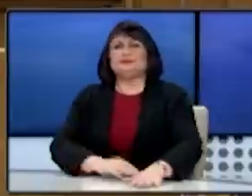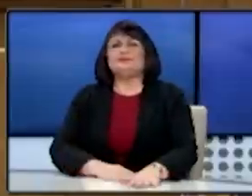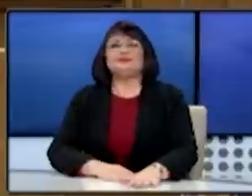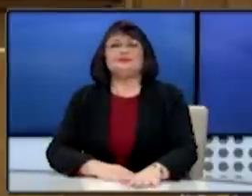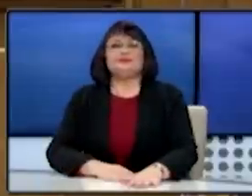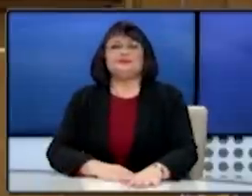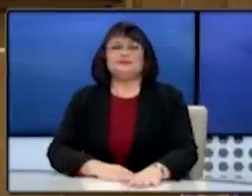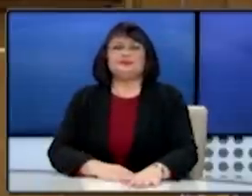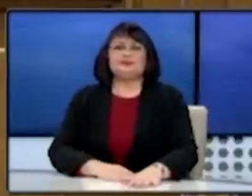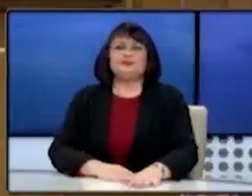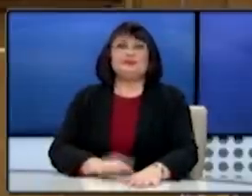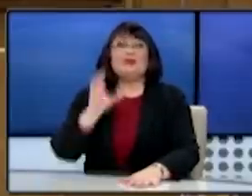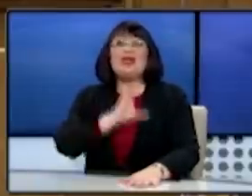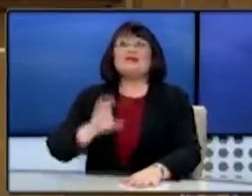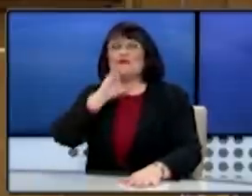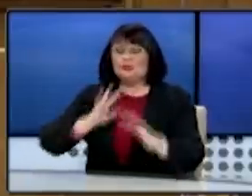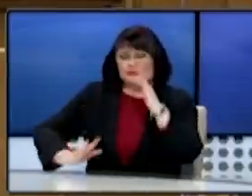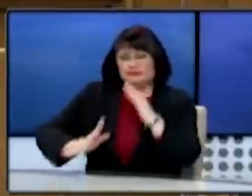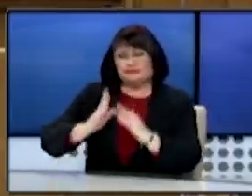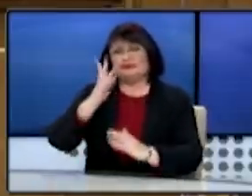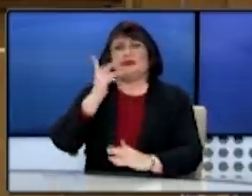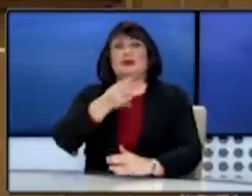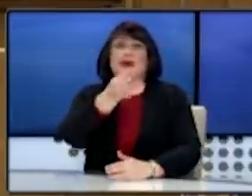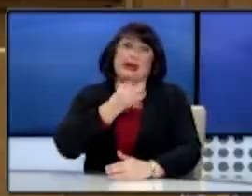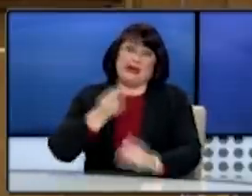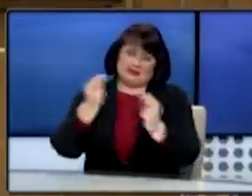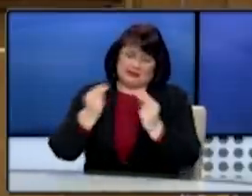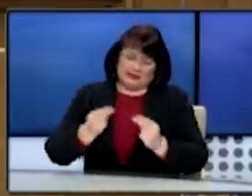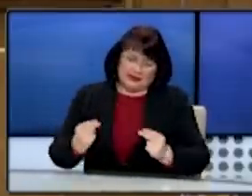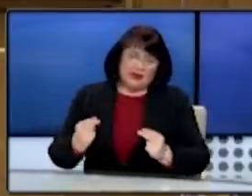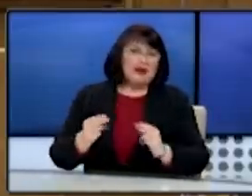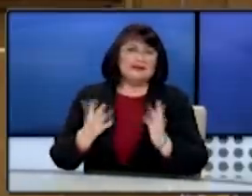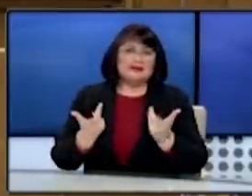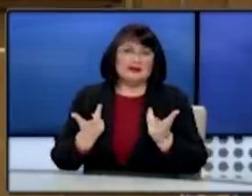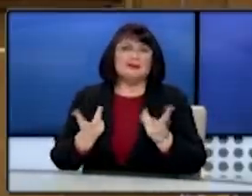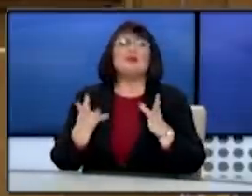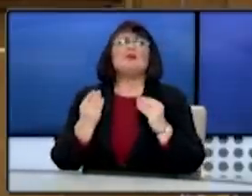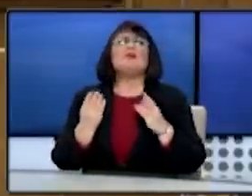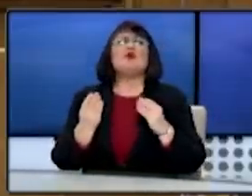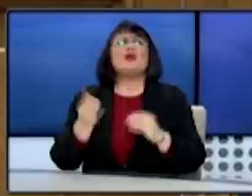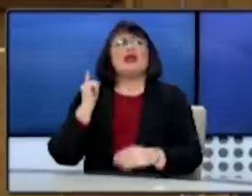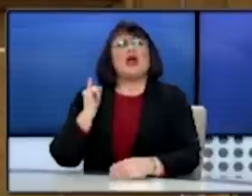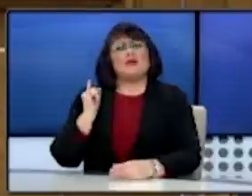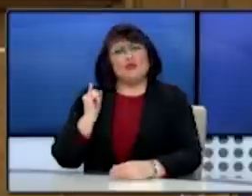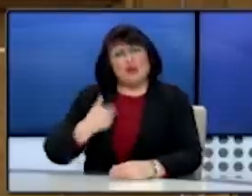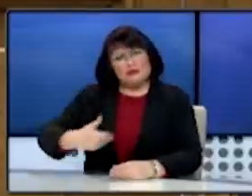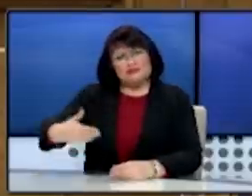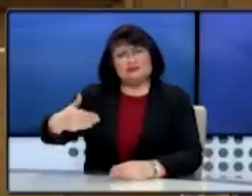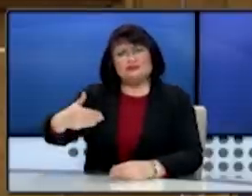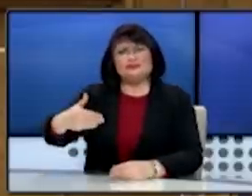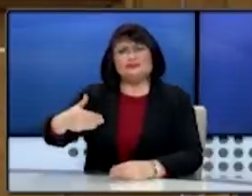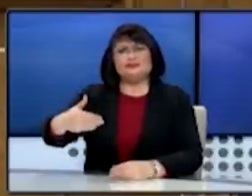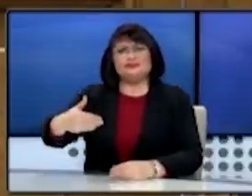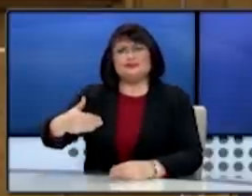μεγαλύτερη όμως ανάκαμψη στην Ευρώπη, σύμφωνα και με τις δικές σας εκτιμήσεις, απέχει πάρα πολύ ακόμα για να φτάσει έστω